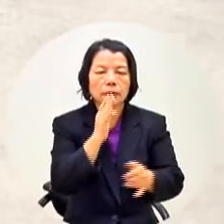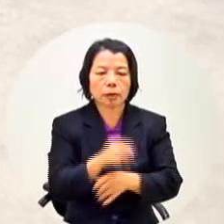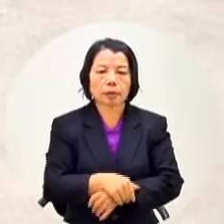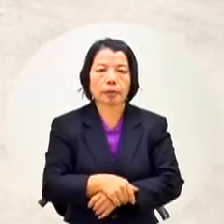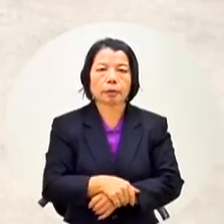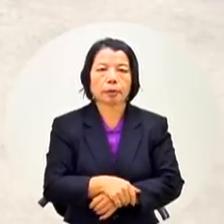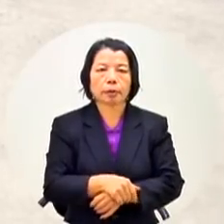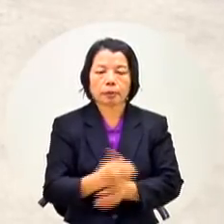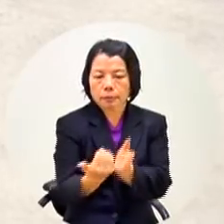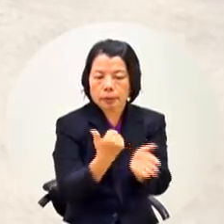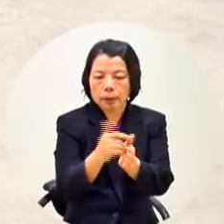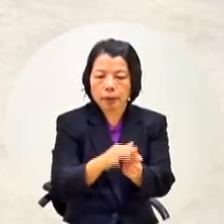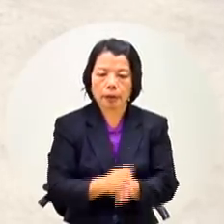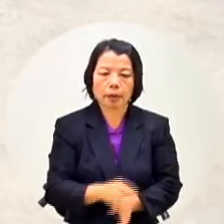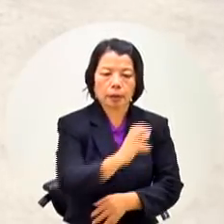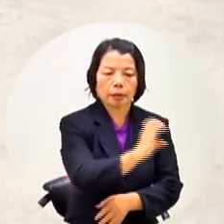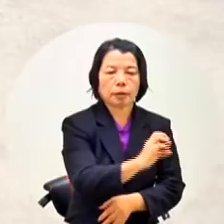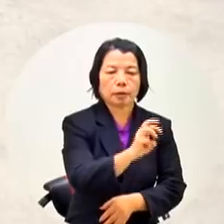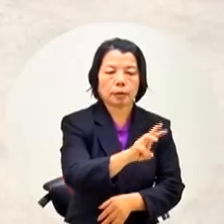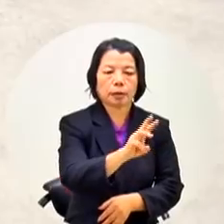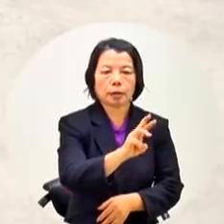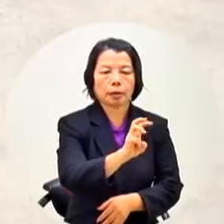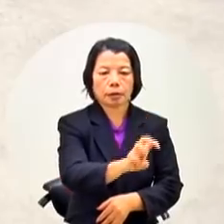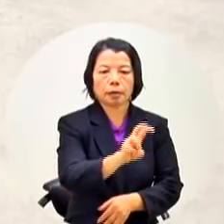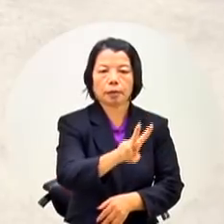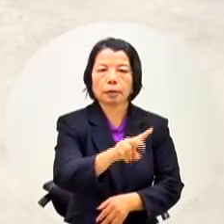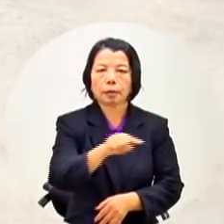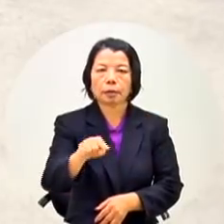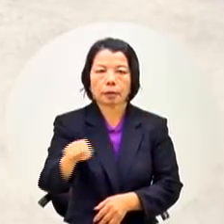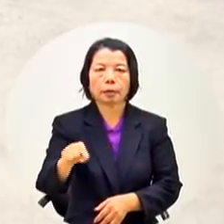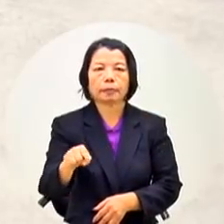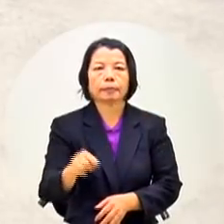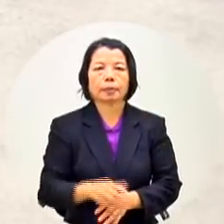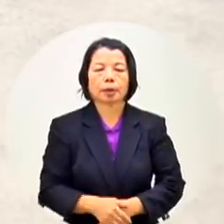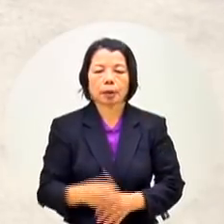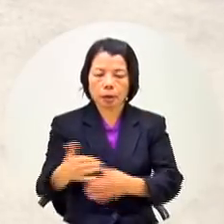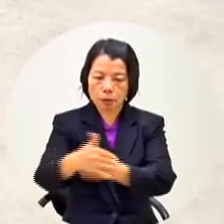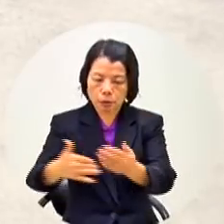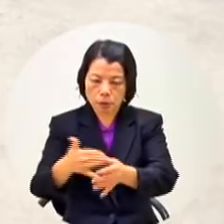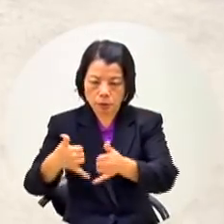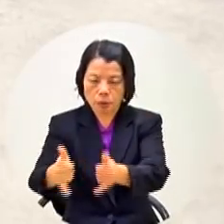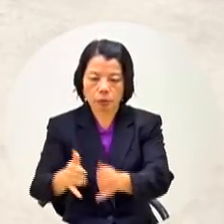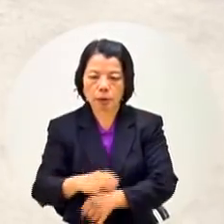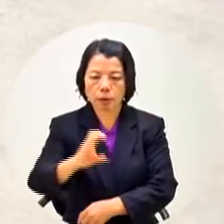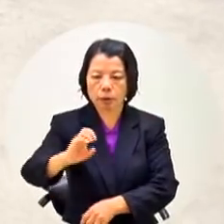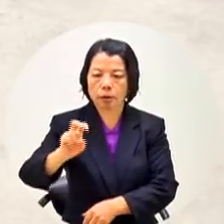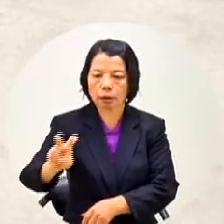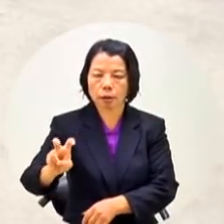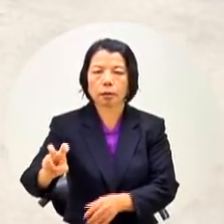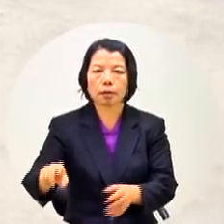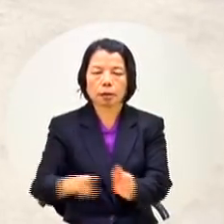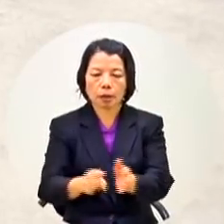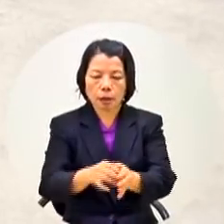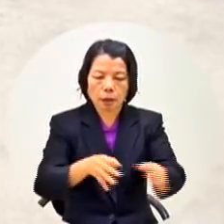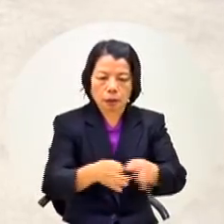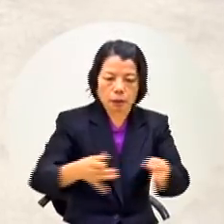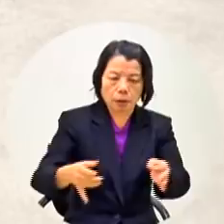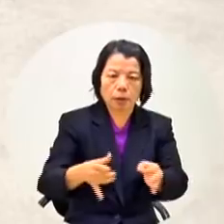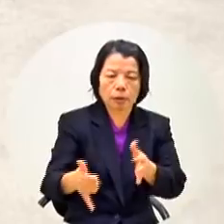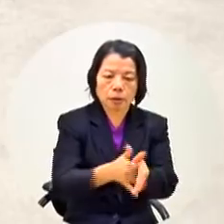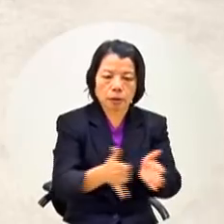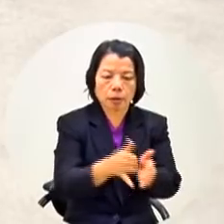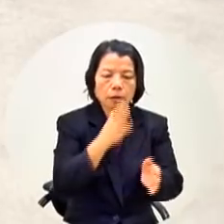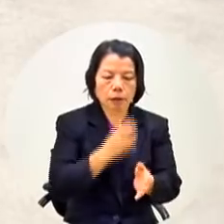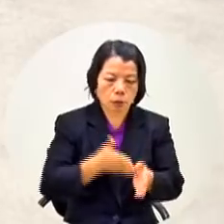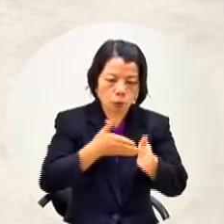经过现有的通车路段到 C20， 那营运所需的车队呢是20列车，我们统计过，包括